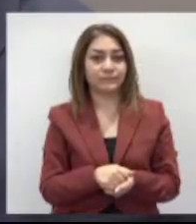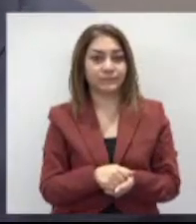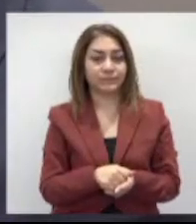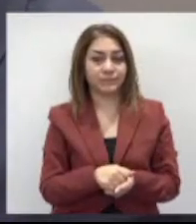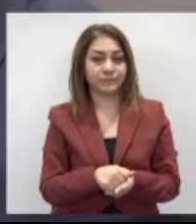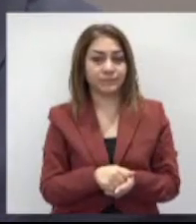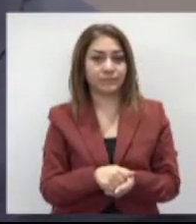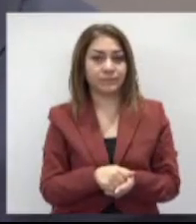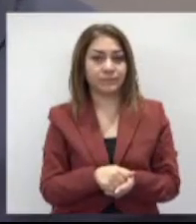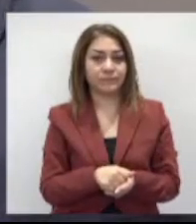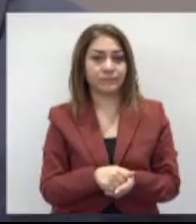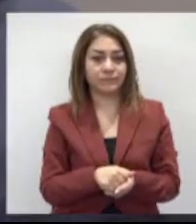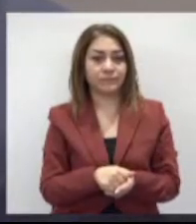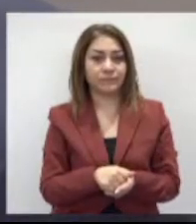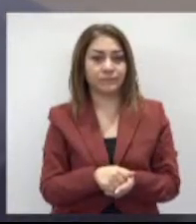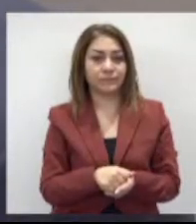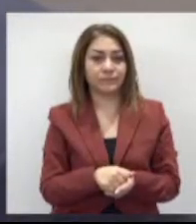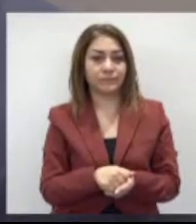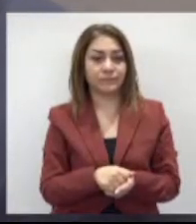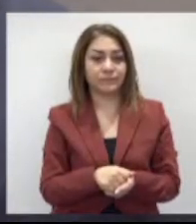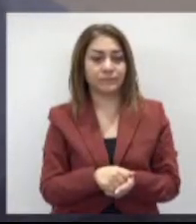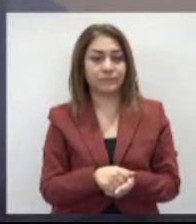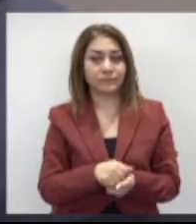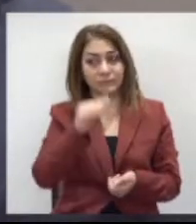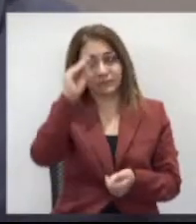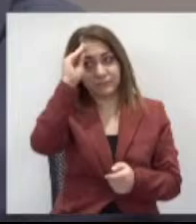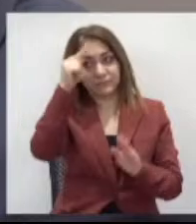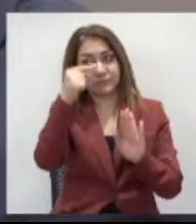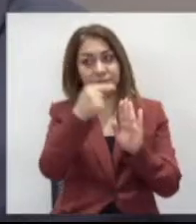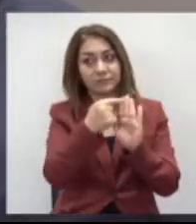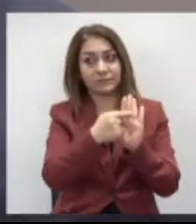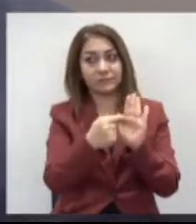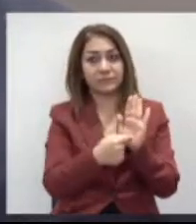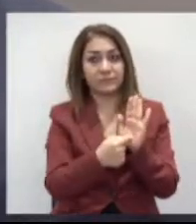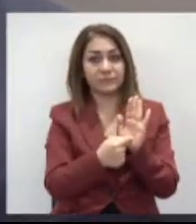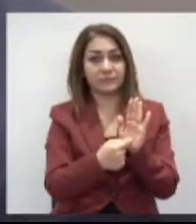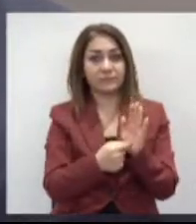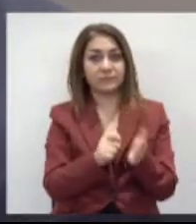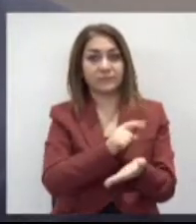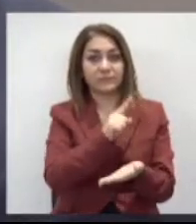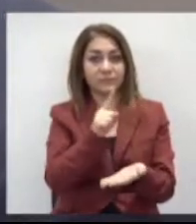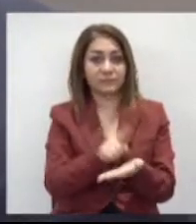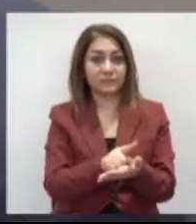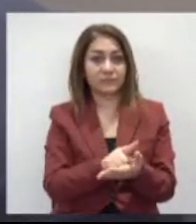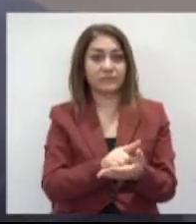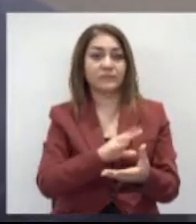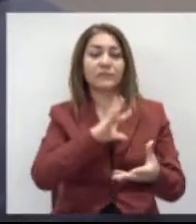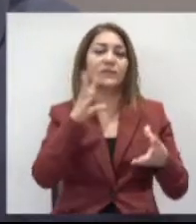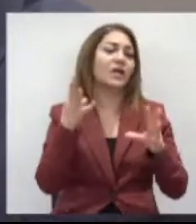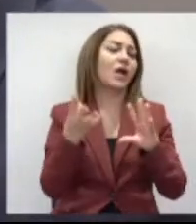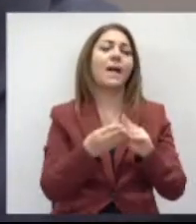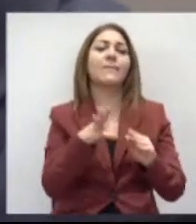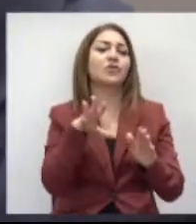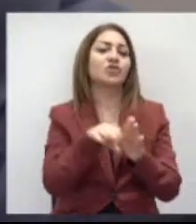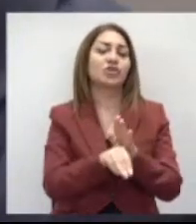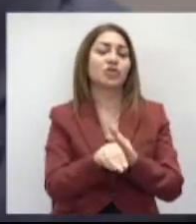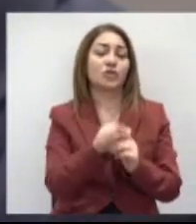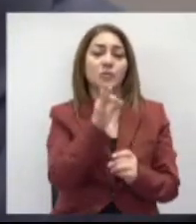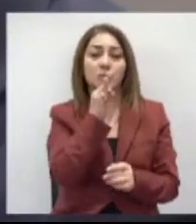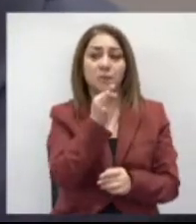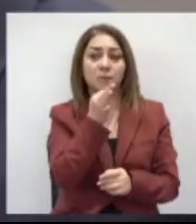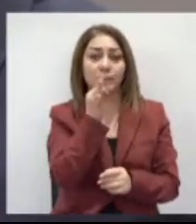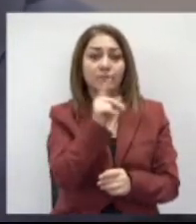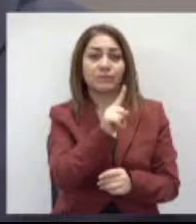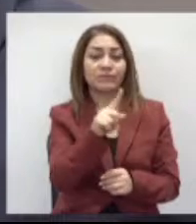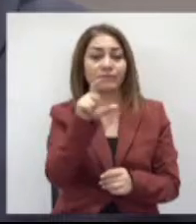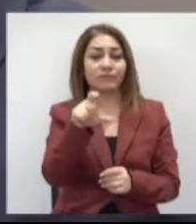որոշակի նախ մի հարցավորի մեջ թվարկած են ենթակետեր, ու այդ ենթակետերը ոչ ամբողջն են ներառում, ու ինչ